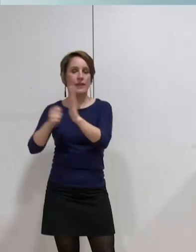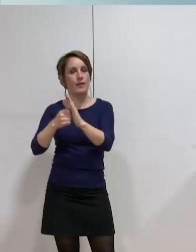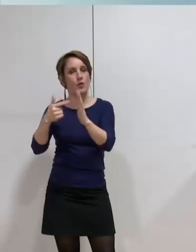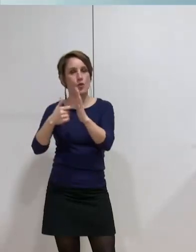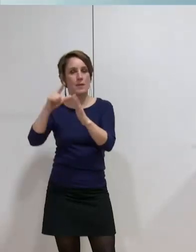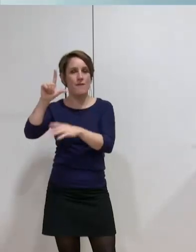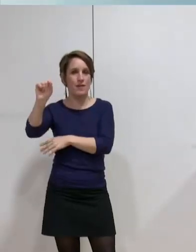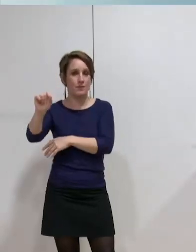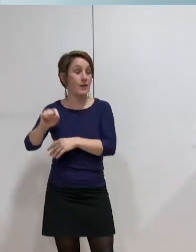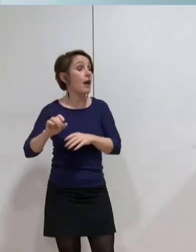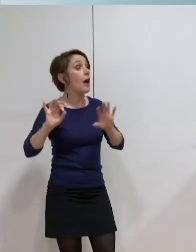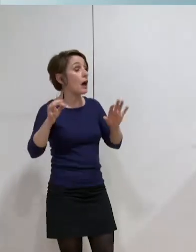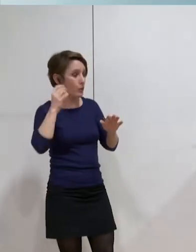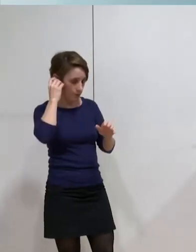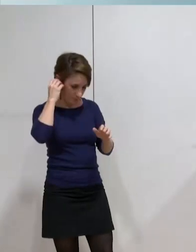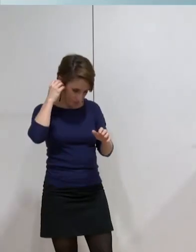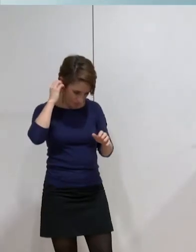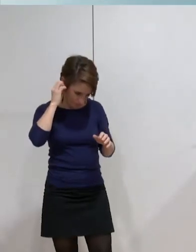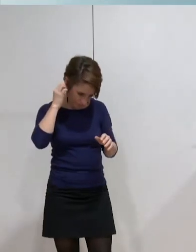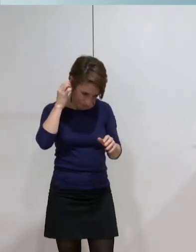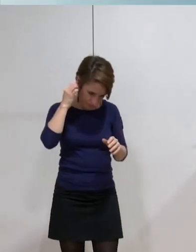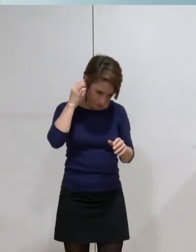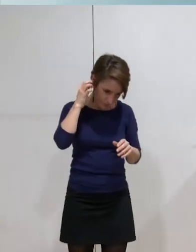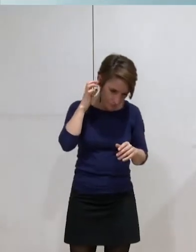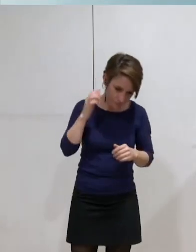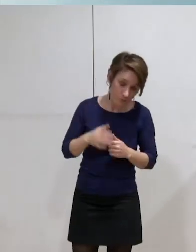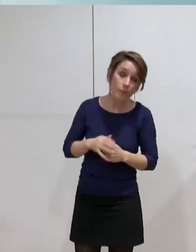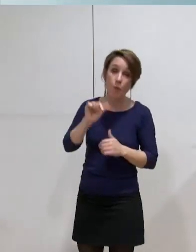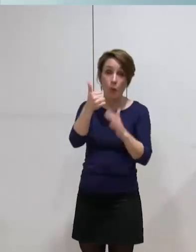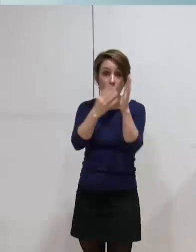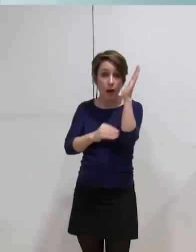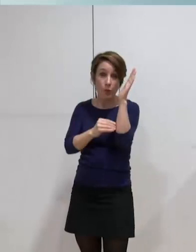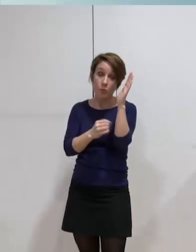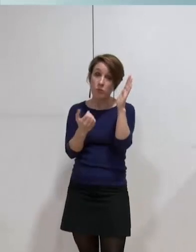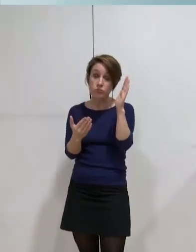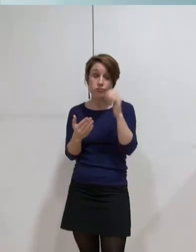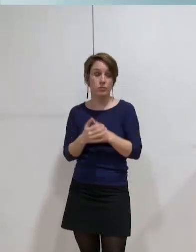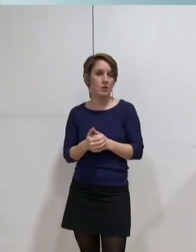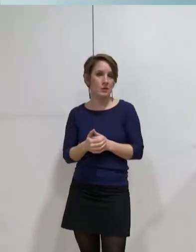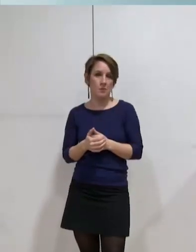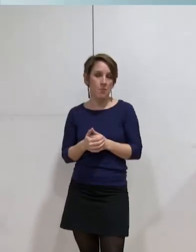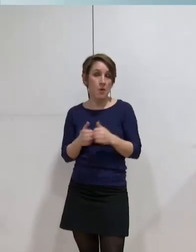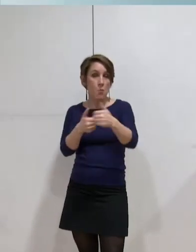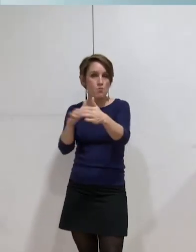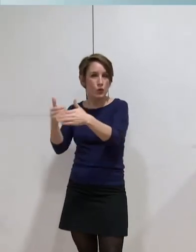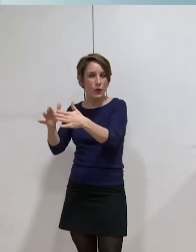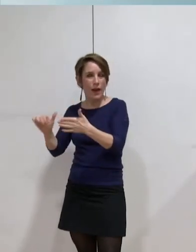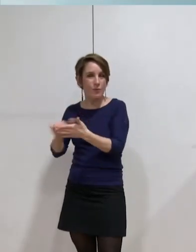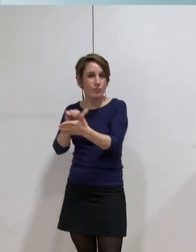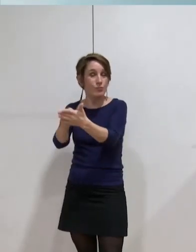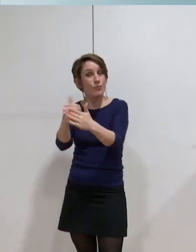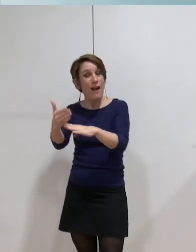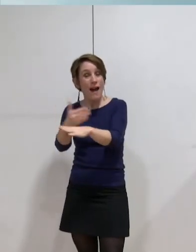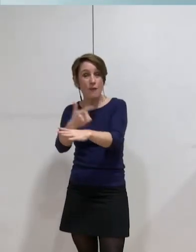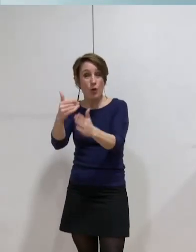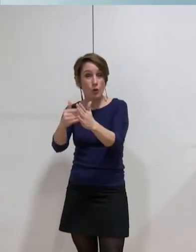l'engagement de retirer les modulaires avant la rentrée 2020 je je ne vois pas trop l'intérêt